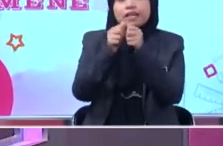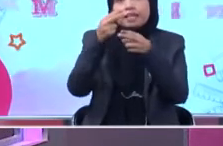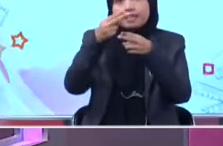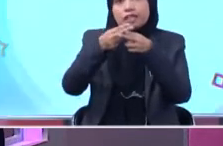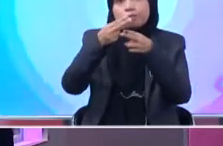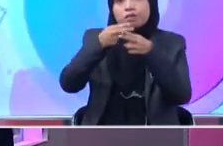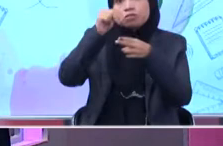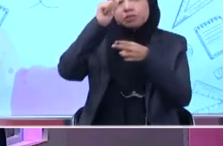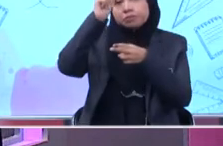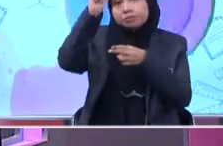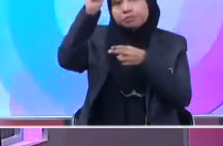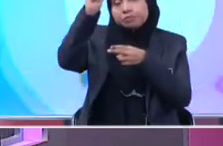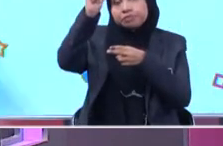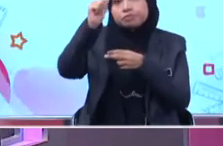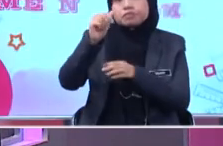Bismillahirohmanirohim